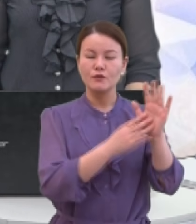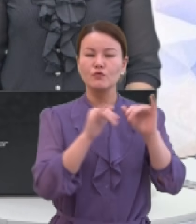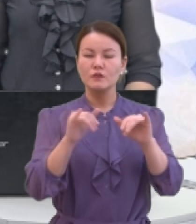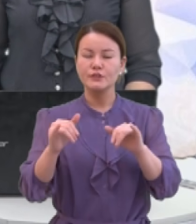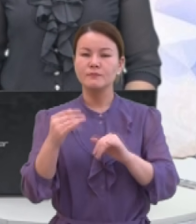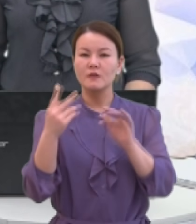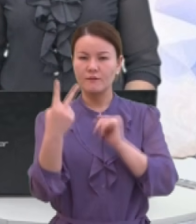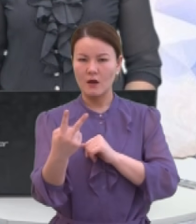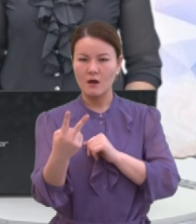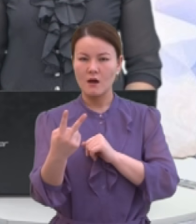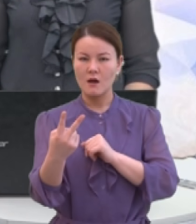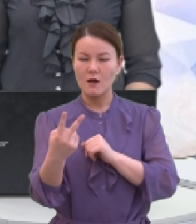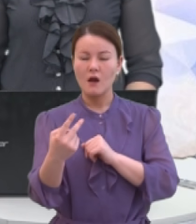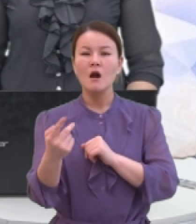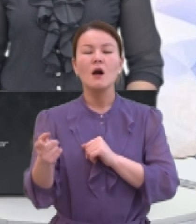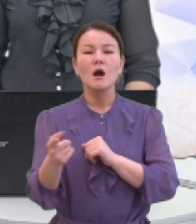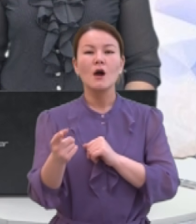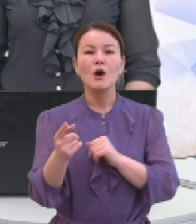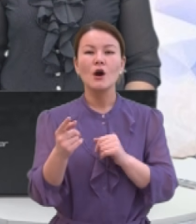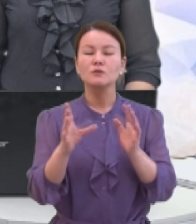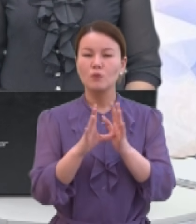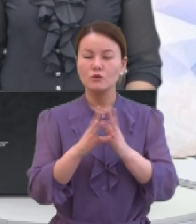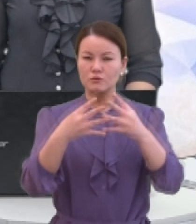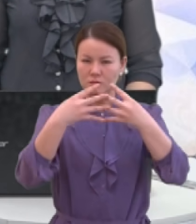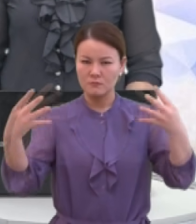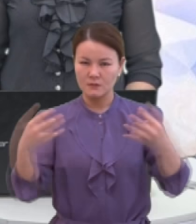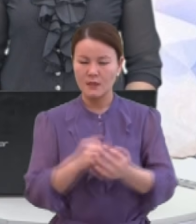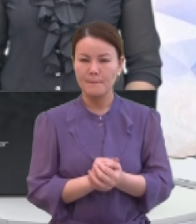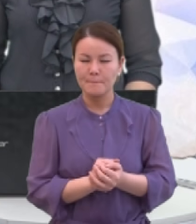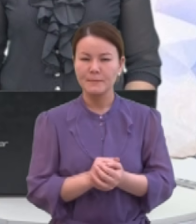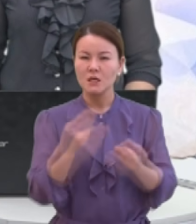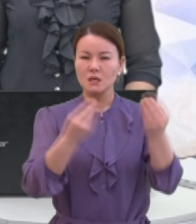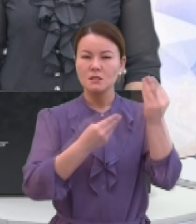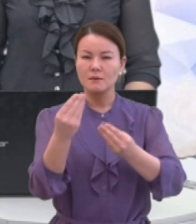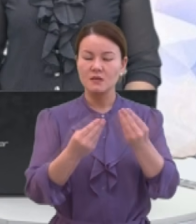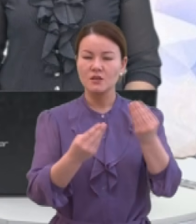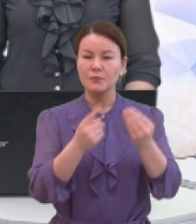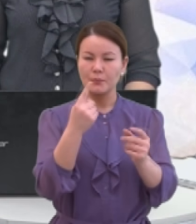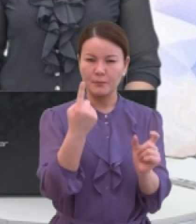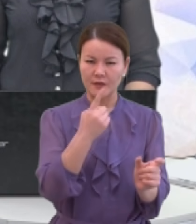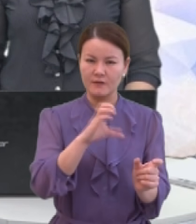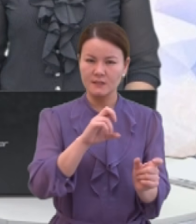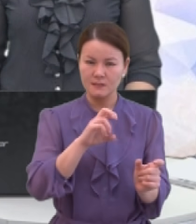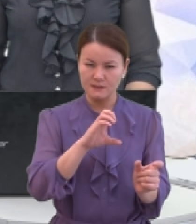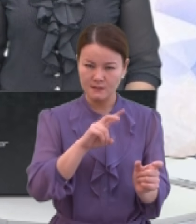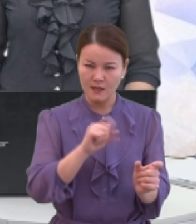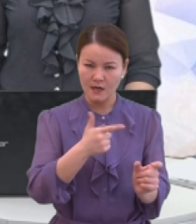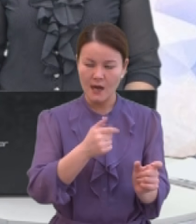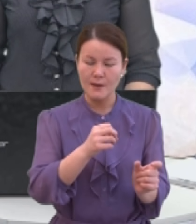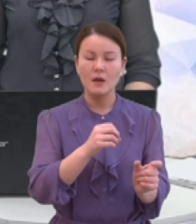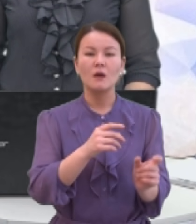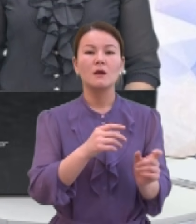2 воспользуемся наборным полотном изображаем первое слагаемое 9 синими